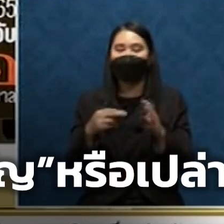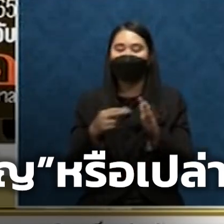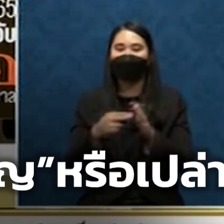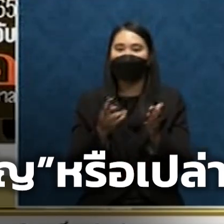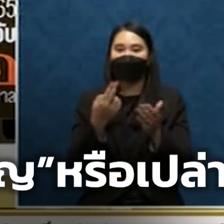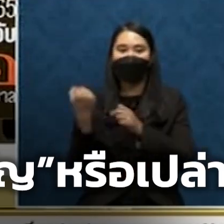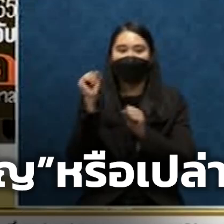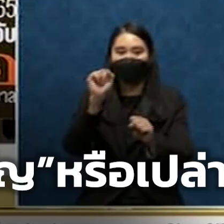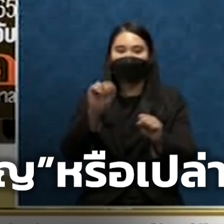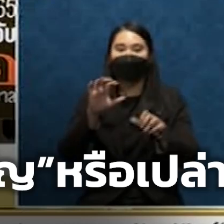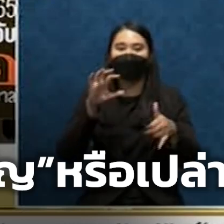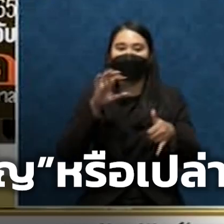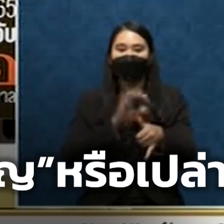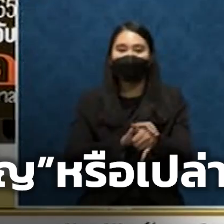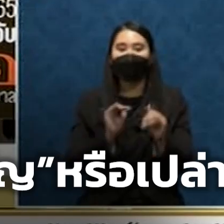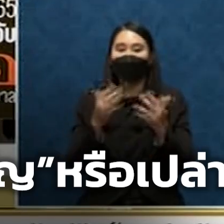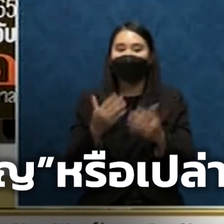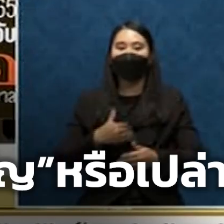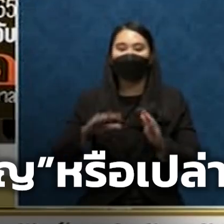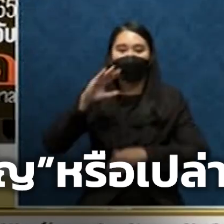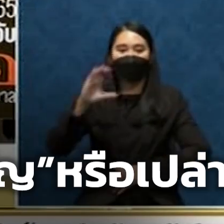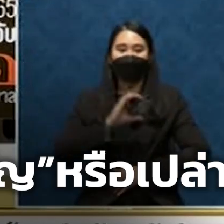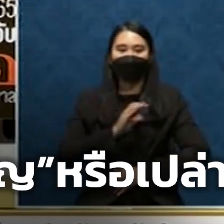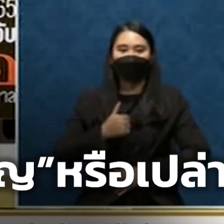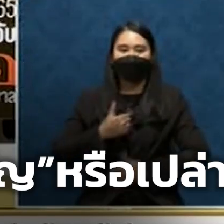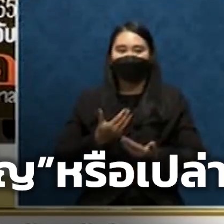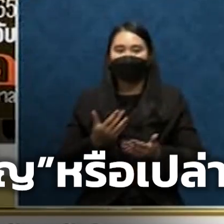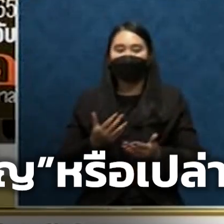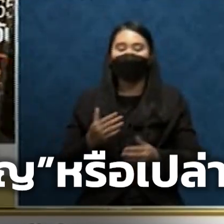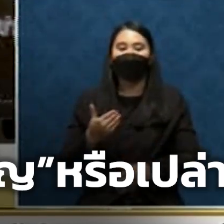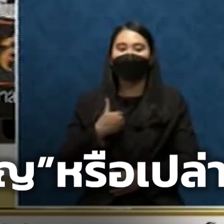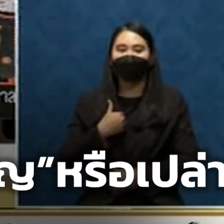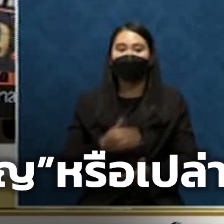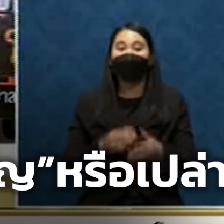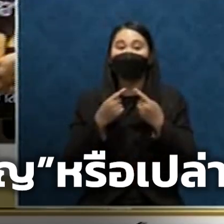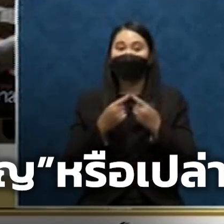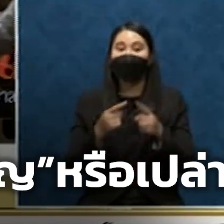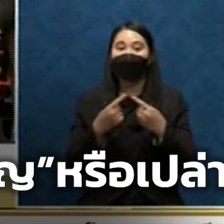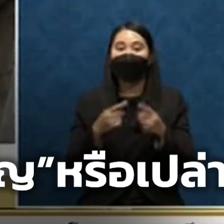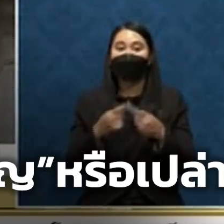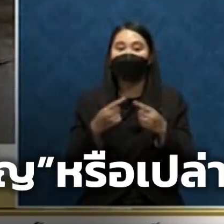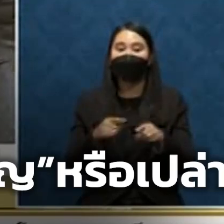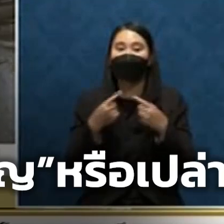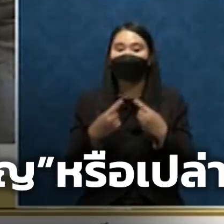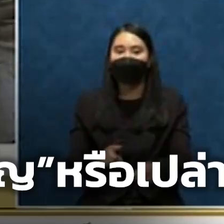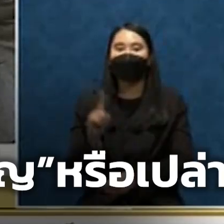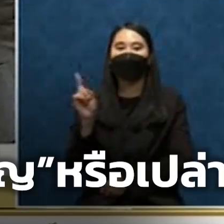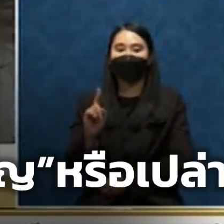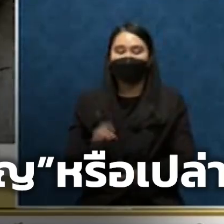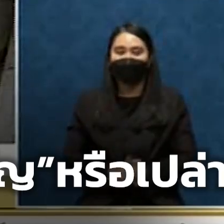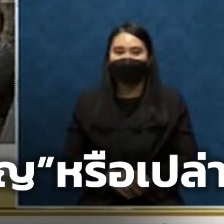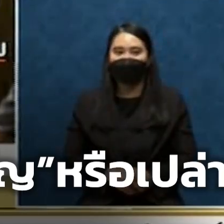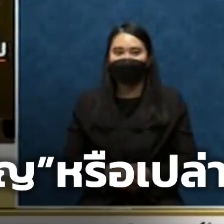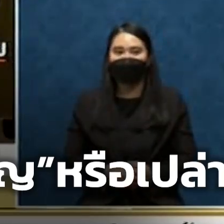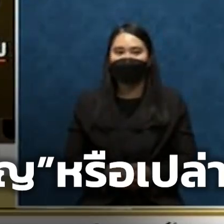จับได้หรอกครับตำรวจคงไม่กล้าขอศาลคงไม่กล้าให้แต่แต่แต่แต่แต่แต่แต่แต่